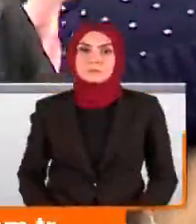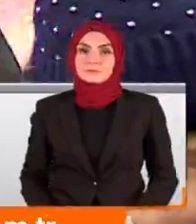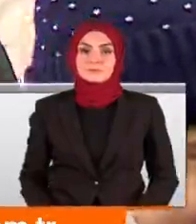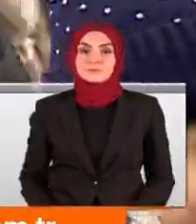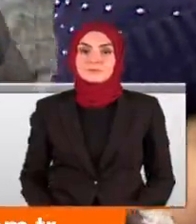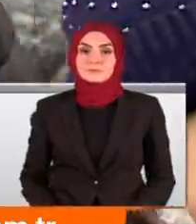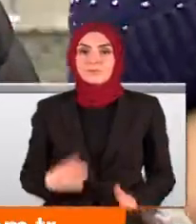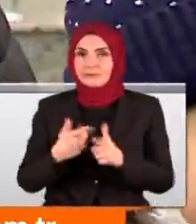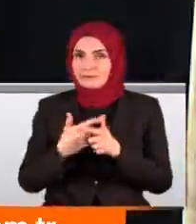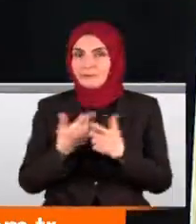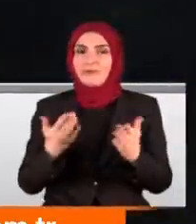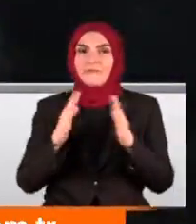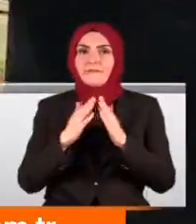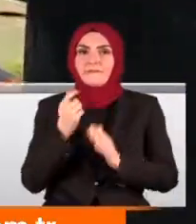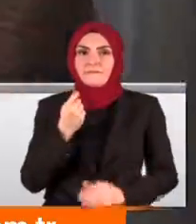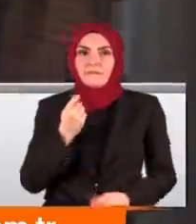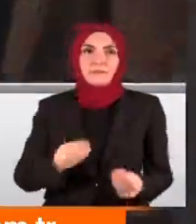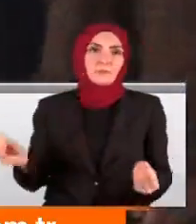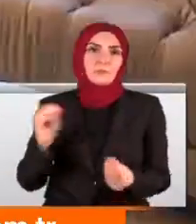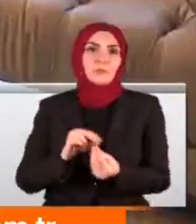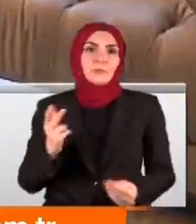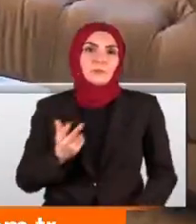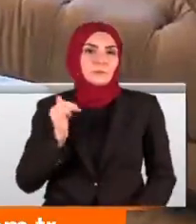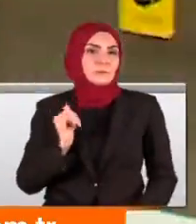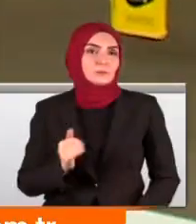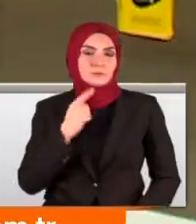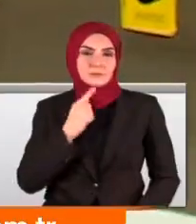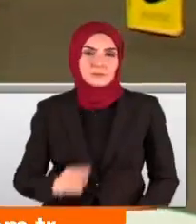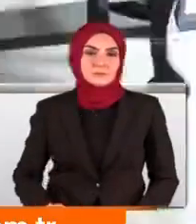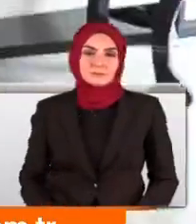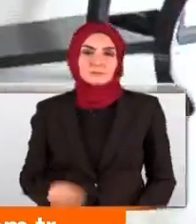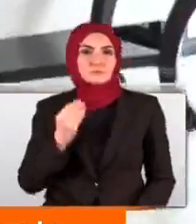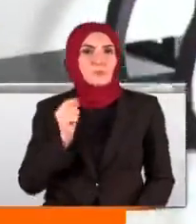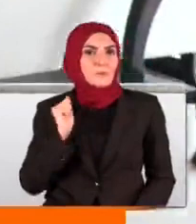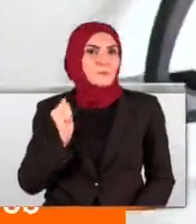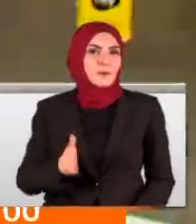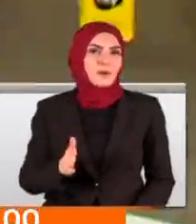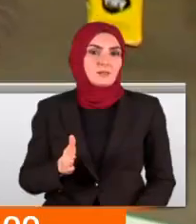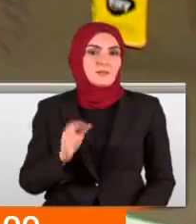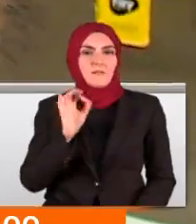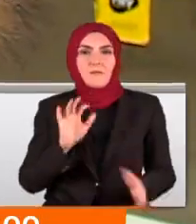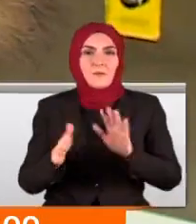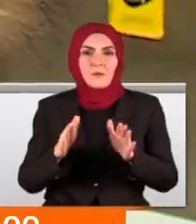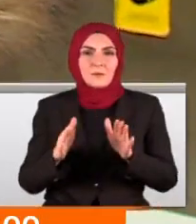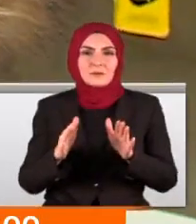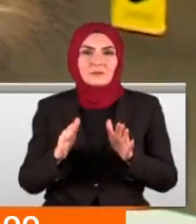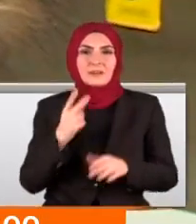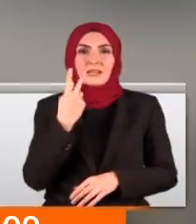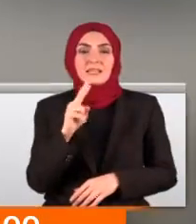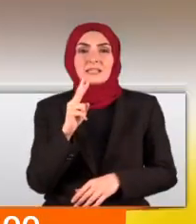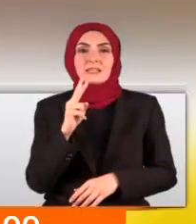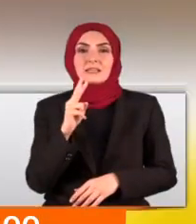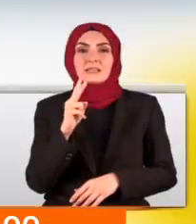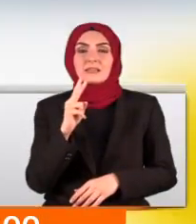Kira ve ev fiyatları uçmuş durumda. Berbat. Çok yüksek. Ortalama bir anda 2,5 bin lira birden